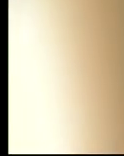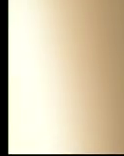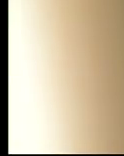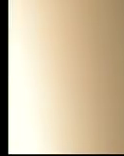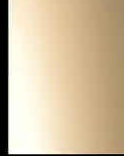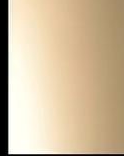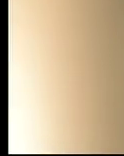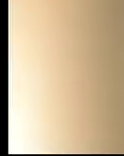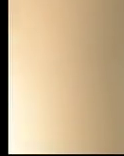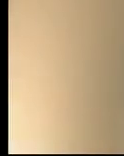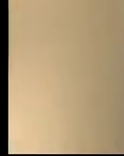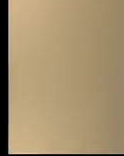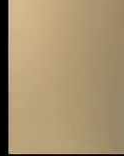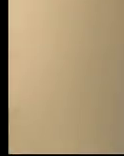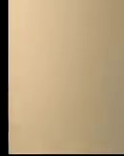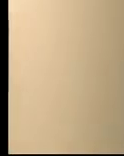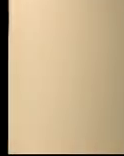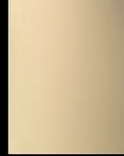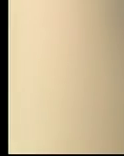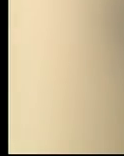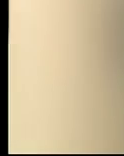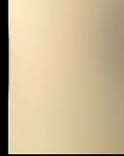דברת על